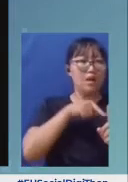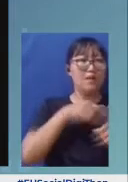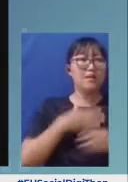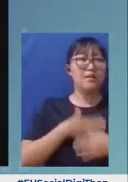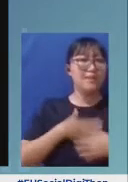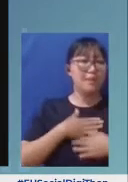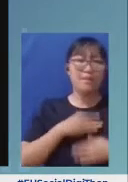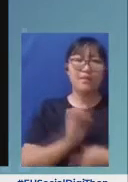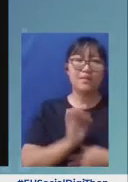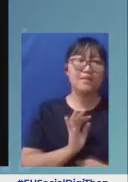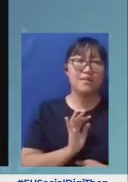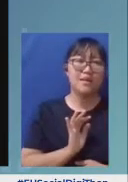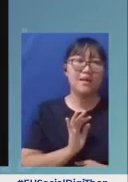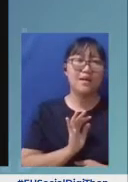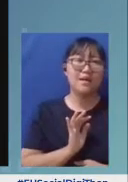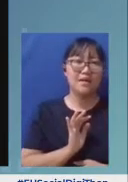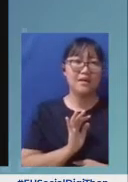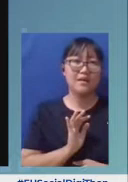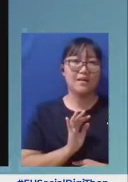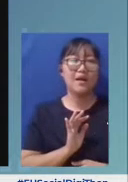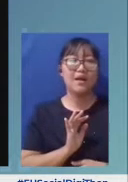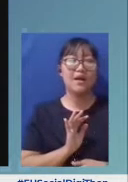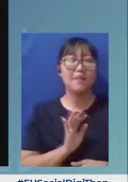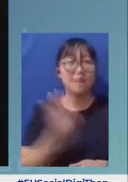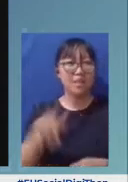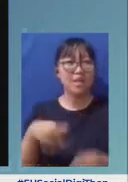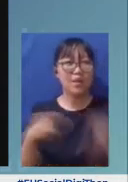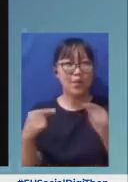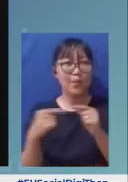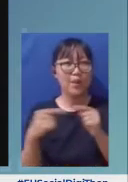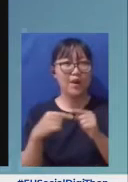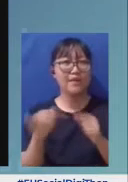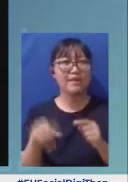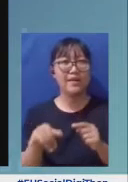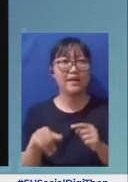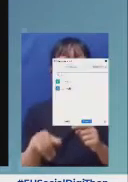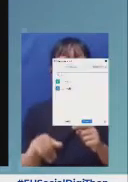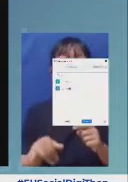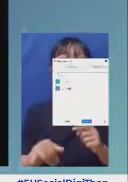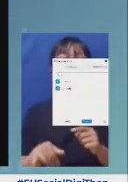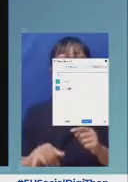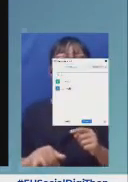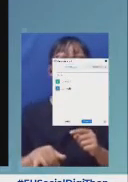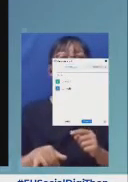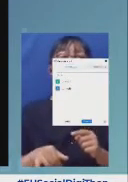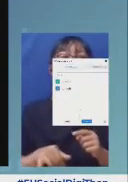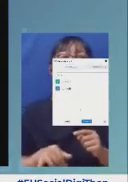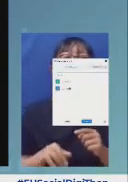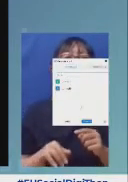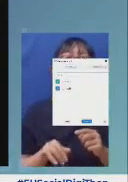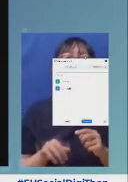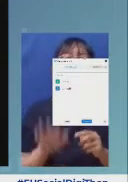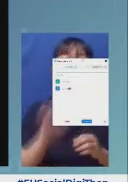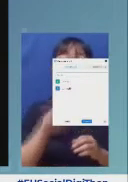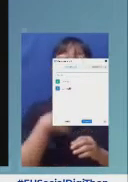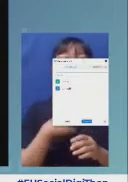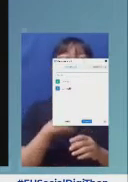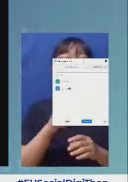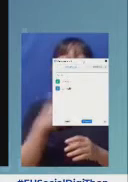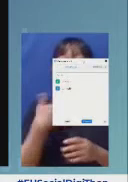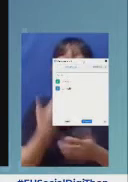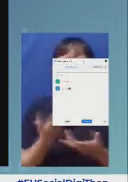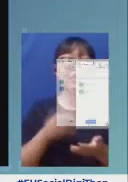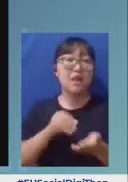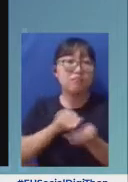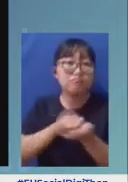dong, betul relatif, ada orang yang sensitif sehingga sesuatu yang kita posting atau sesuatu yang